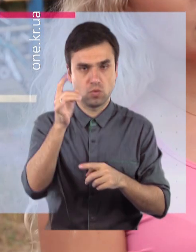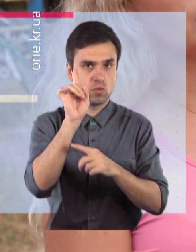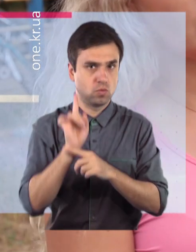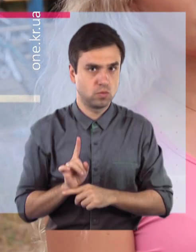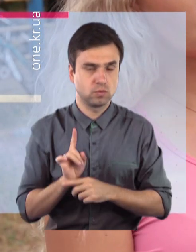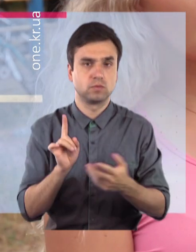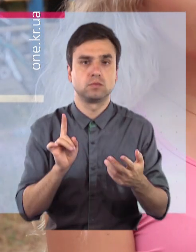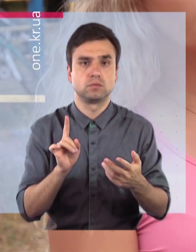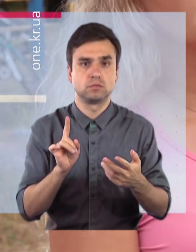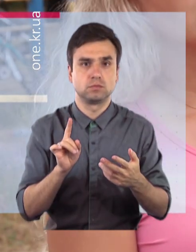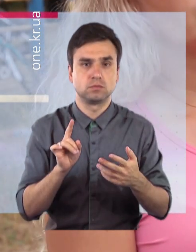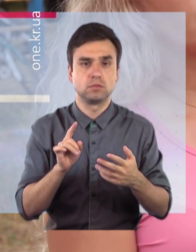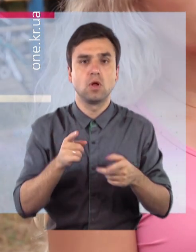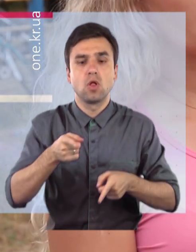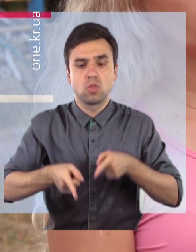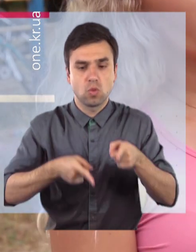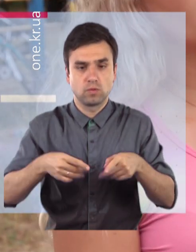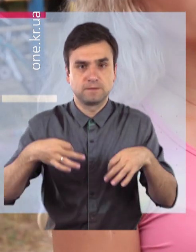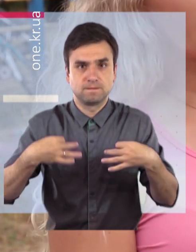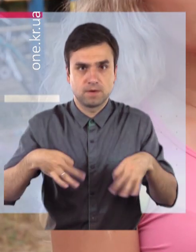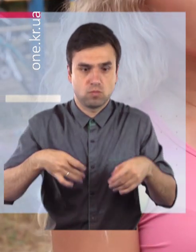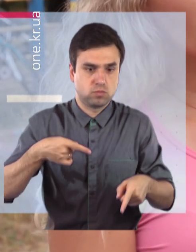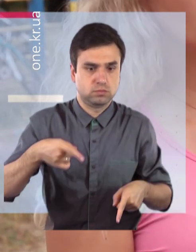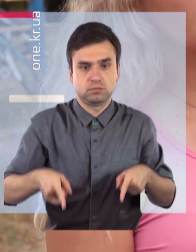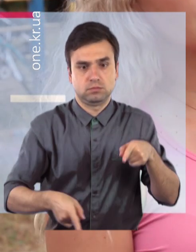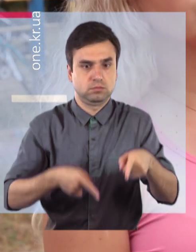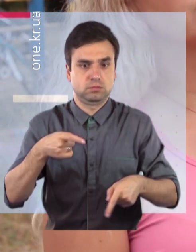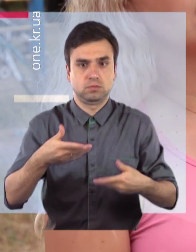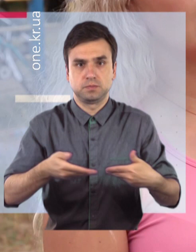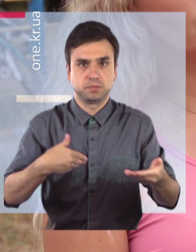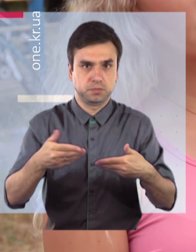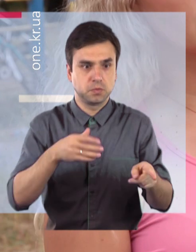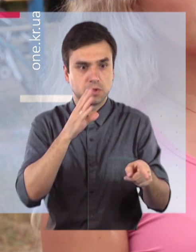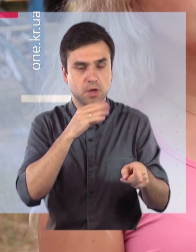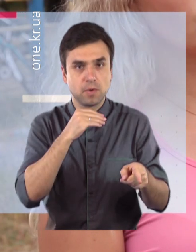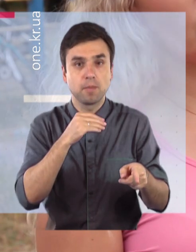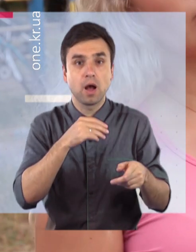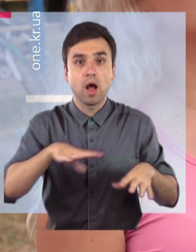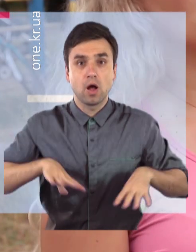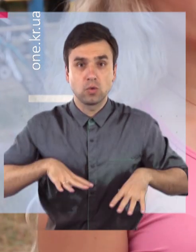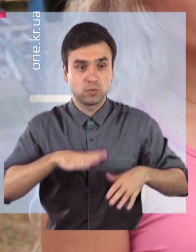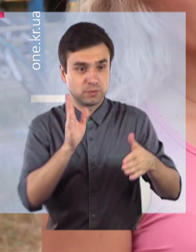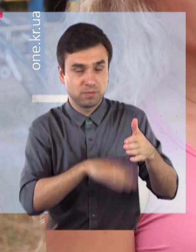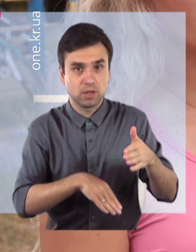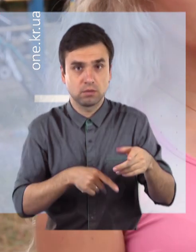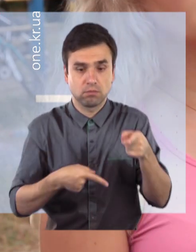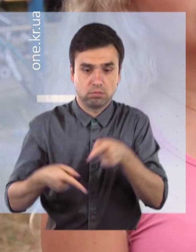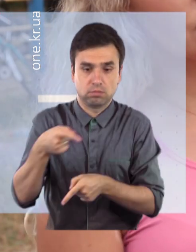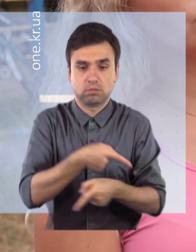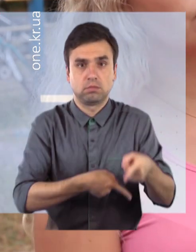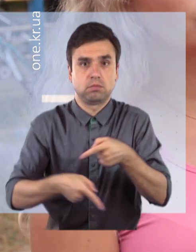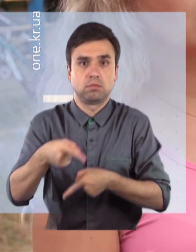мышцы тазобедренных суставов, потому что вот у меня ребенок крестит ноги, когда идет, а после лошадки он прям намного лучше начинает